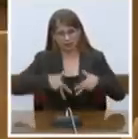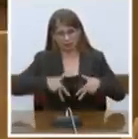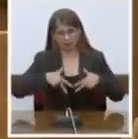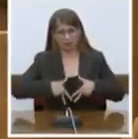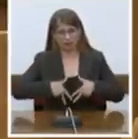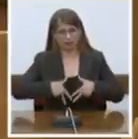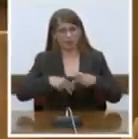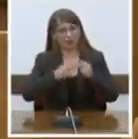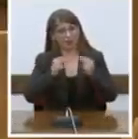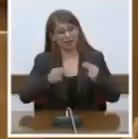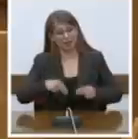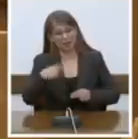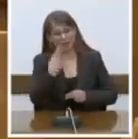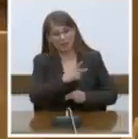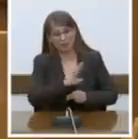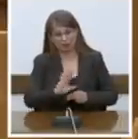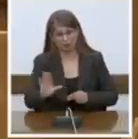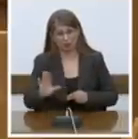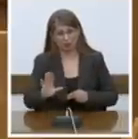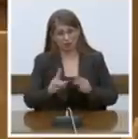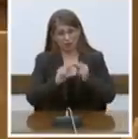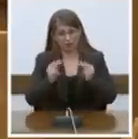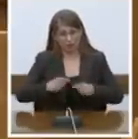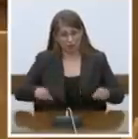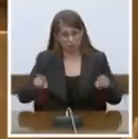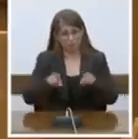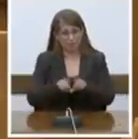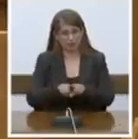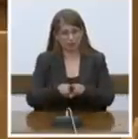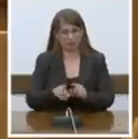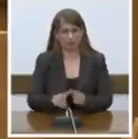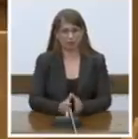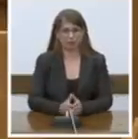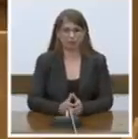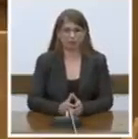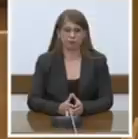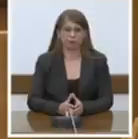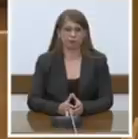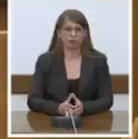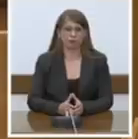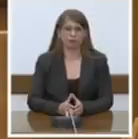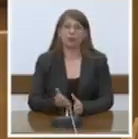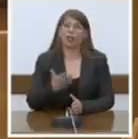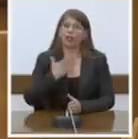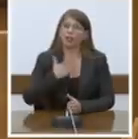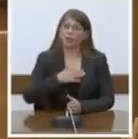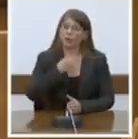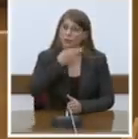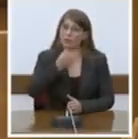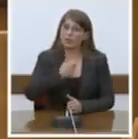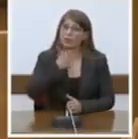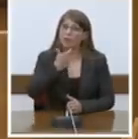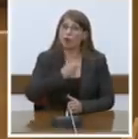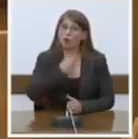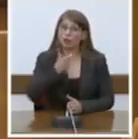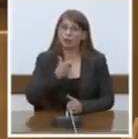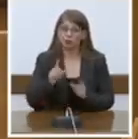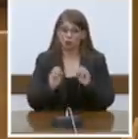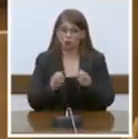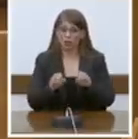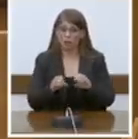τα λύσετε και να τα λύσουμε μαζί. Θέλουμε να είμαστε η φωνή των